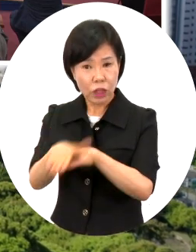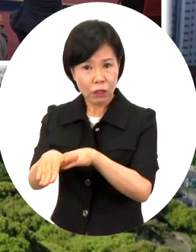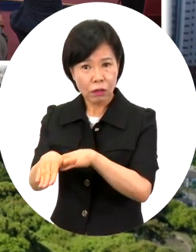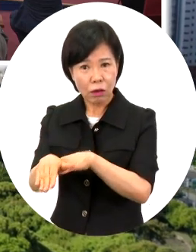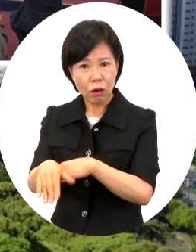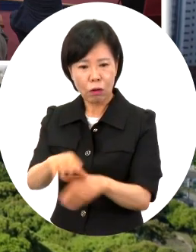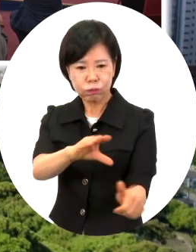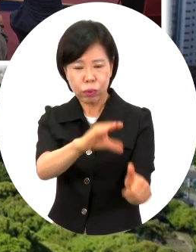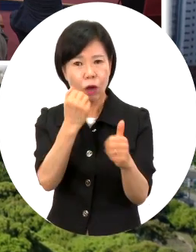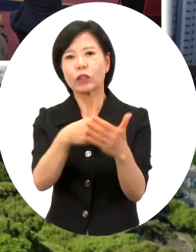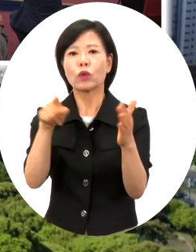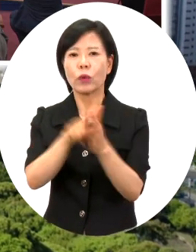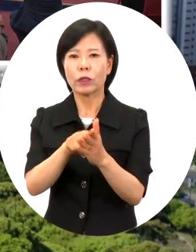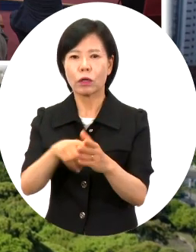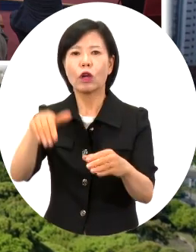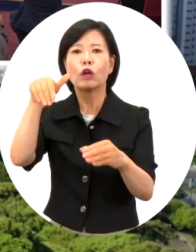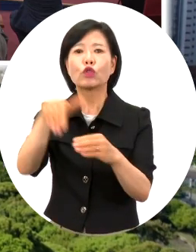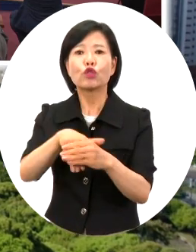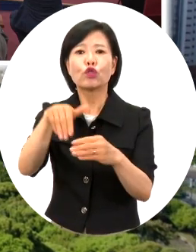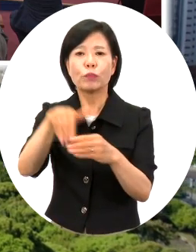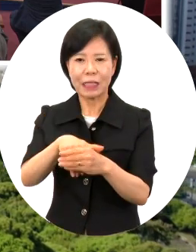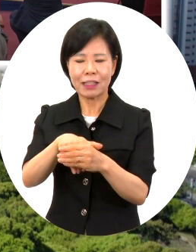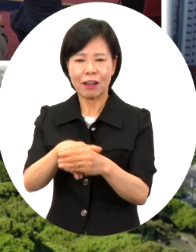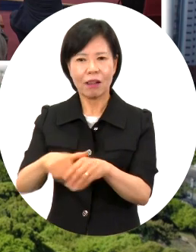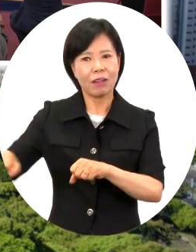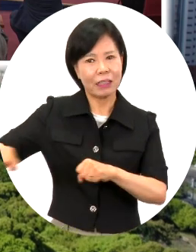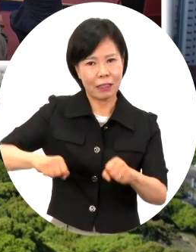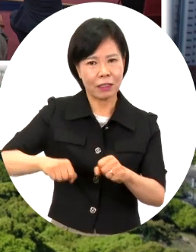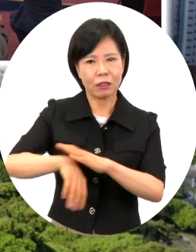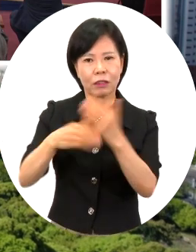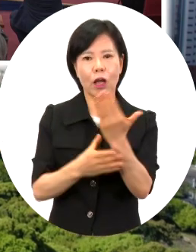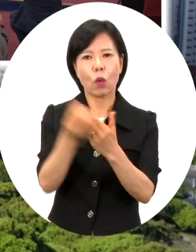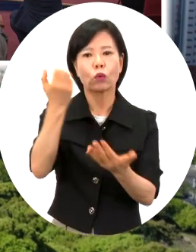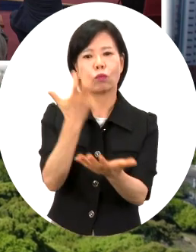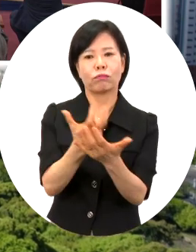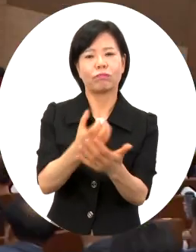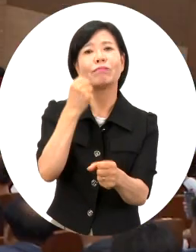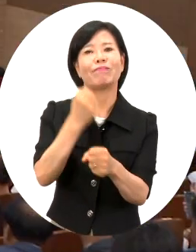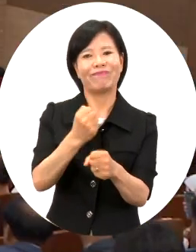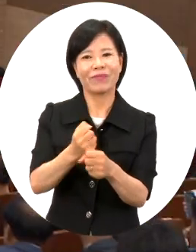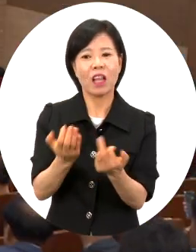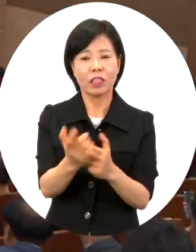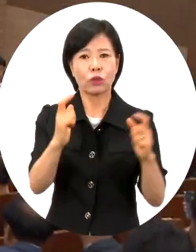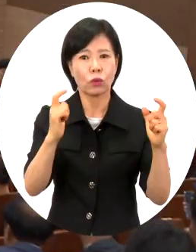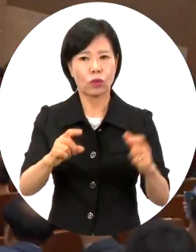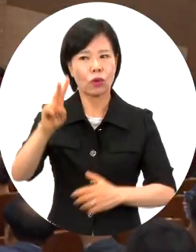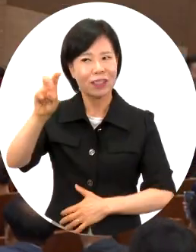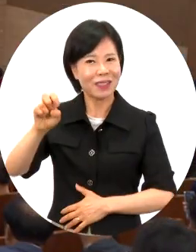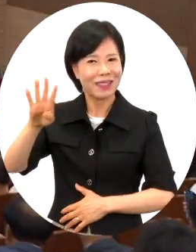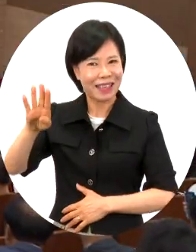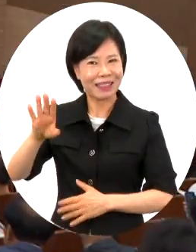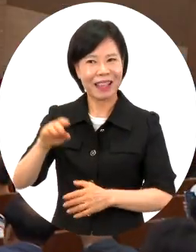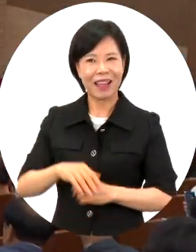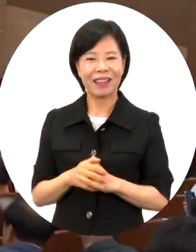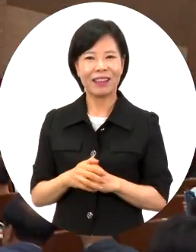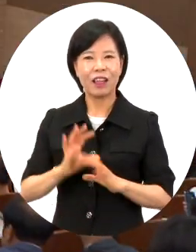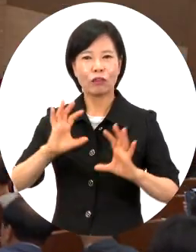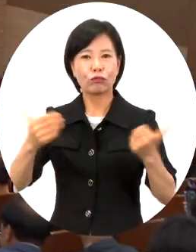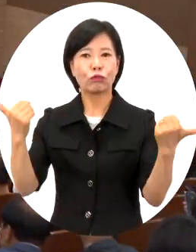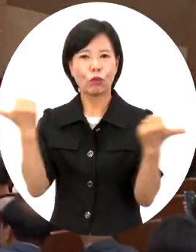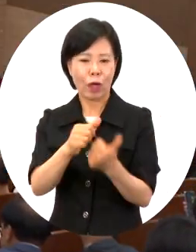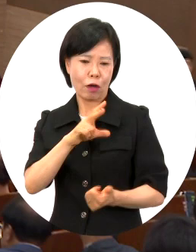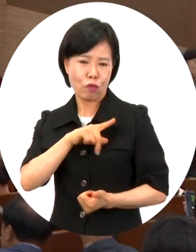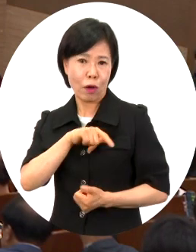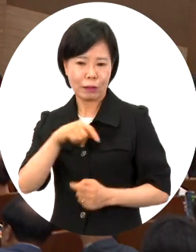기초자치단체 출범을 위해 정부의 주민투표 실시를 요구하는 공동결의문을 채택했습니다. 제주도는 24일